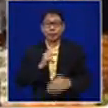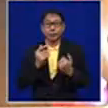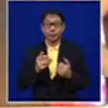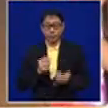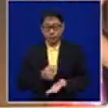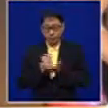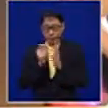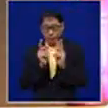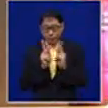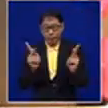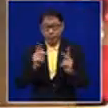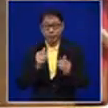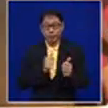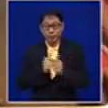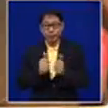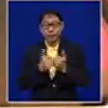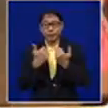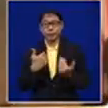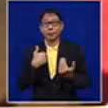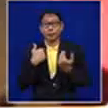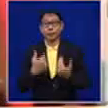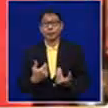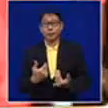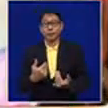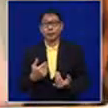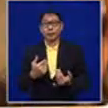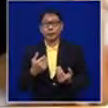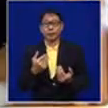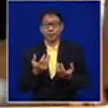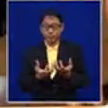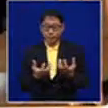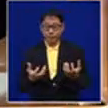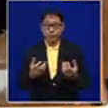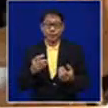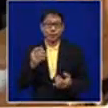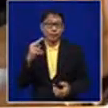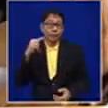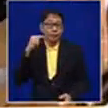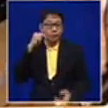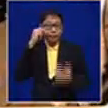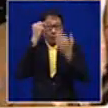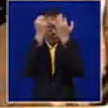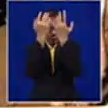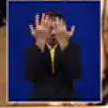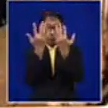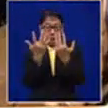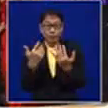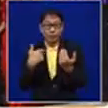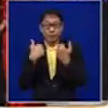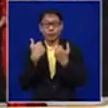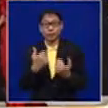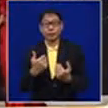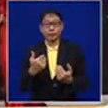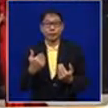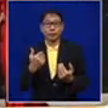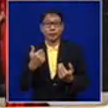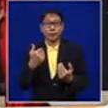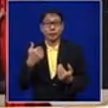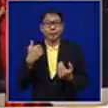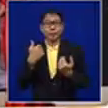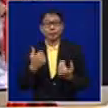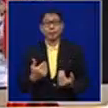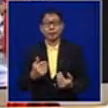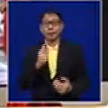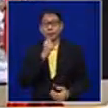กรรมการในการประกวดครั้งนี้ด้วยสำหรับผลการประกวดน้องน้ำฝนค่ะนางสาวพัชรดานะคะสุทธิเด